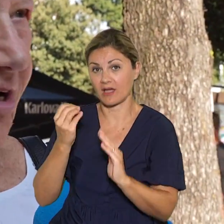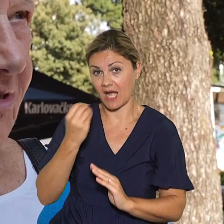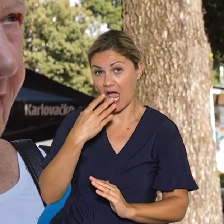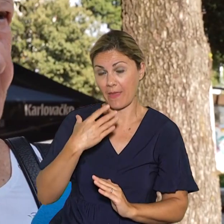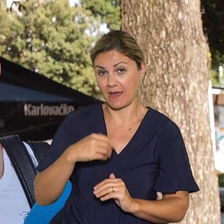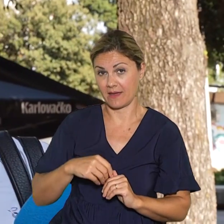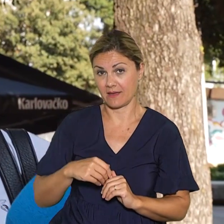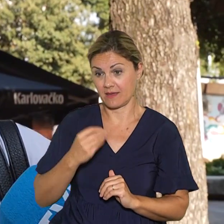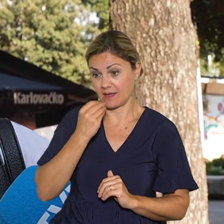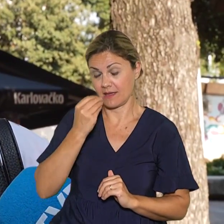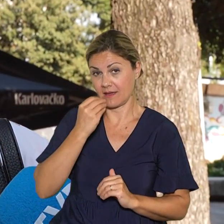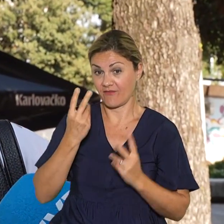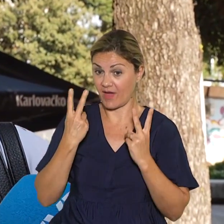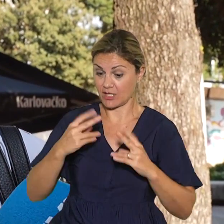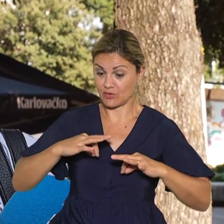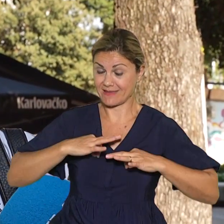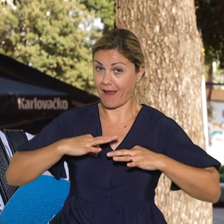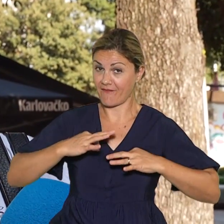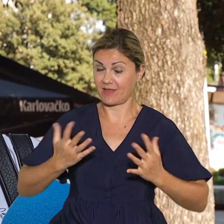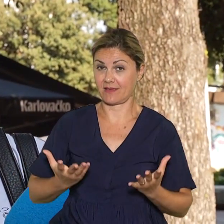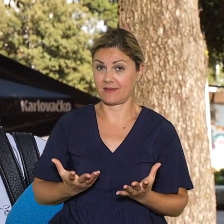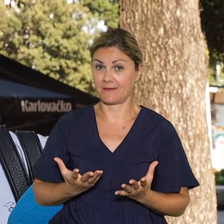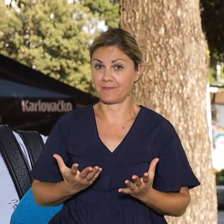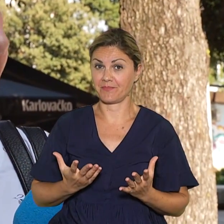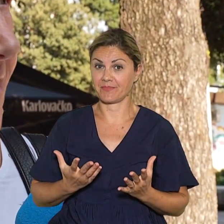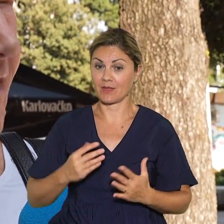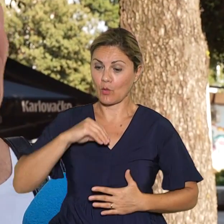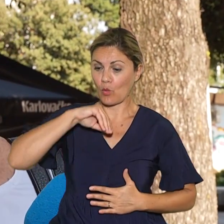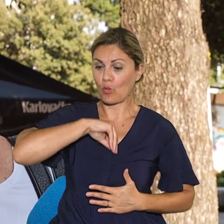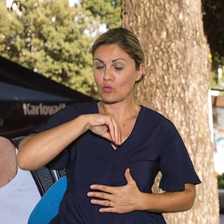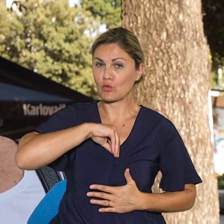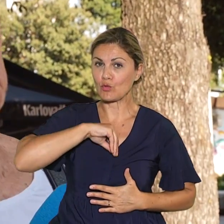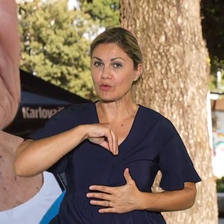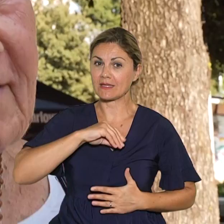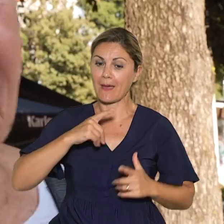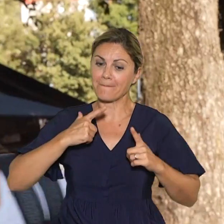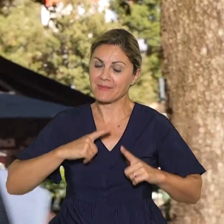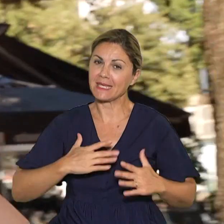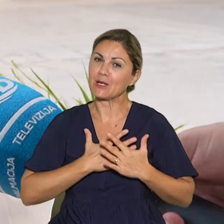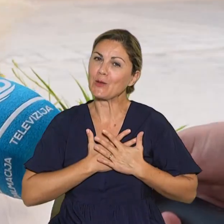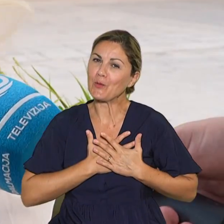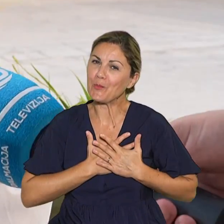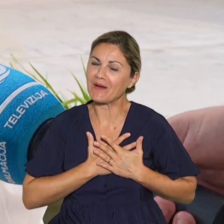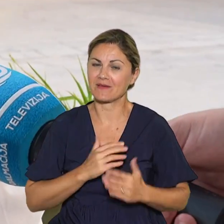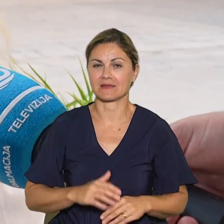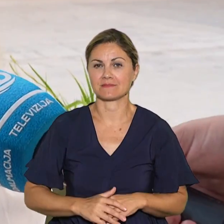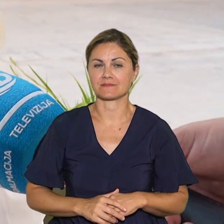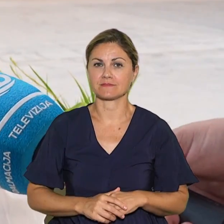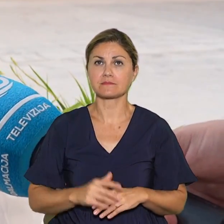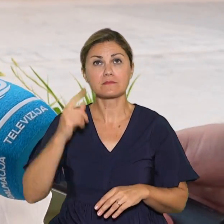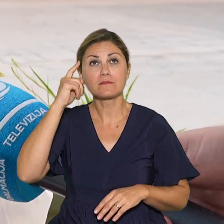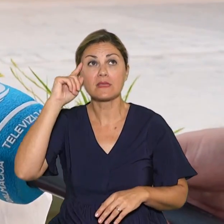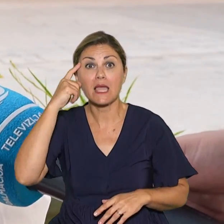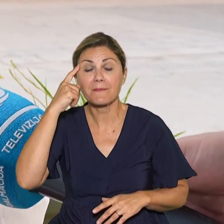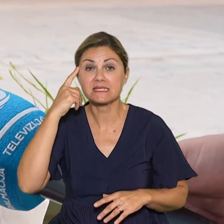što nažalost danas toga nema, ali uglavnom to. I da ste sretni, zadovoljni, mir i ljubav da vas čuva. Ja mislim